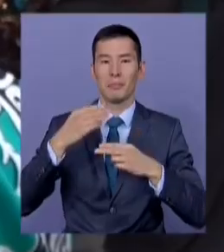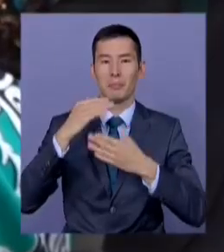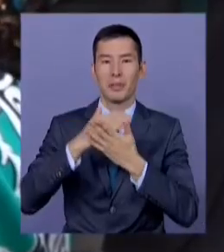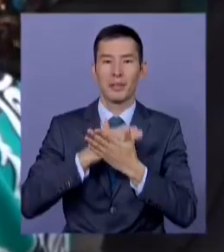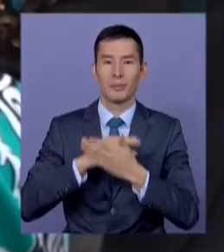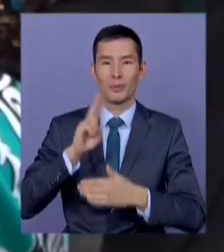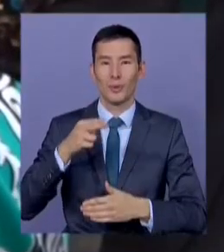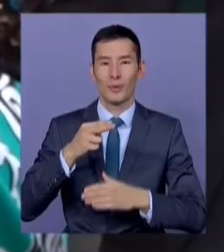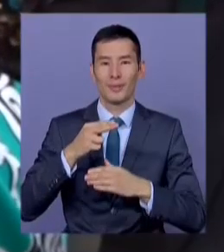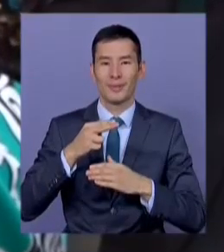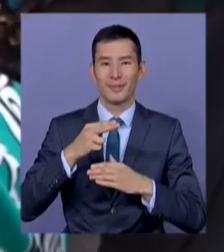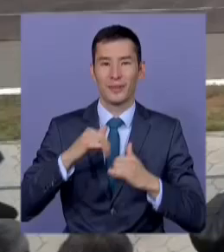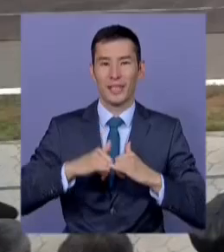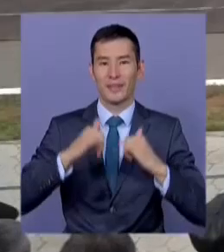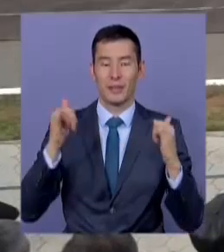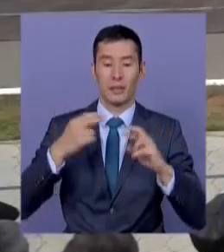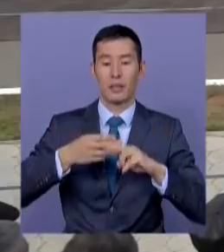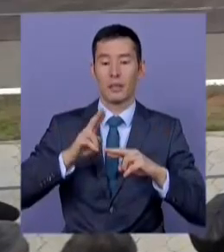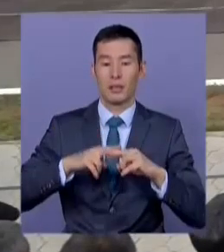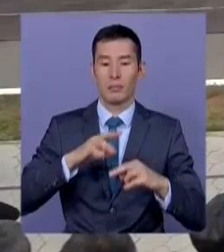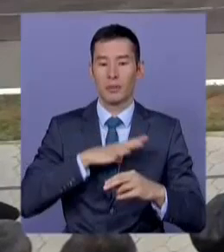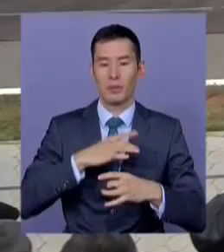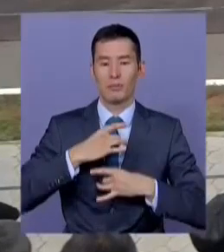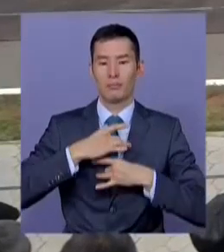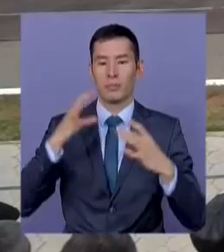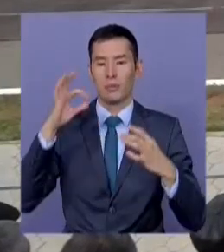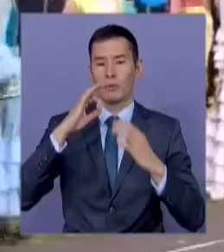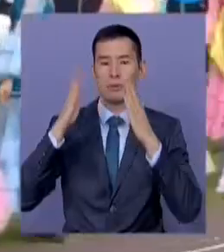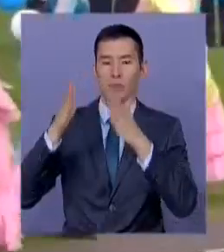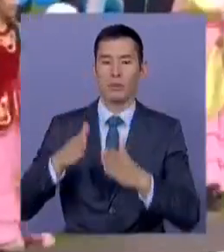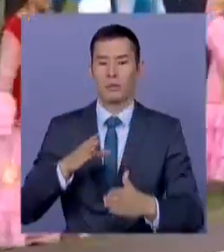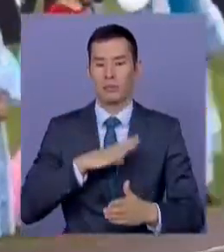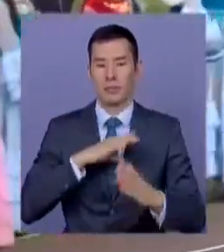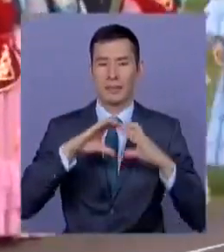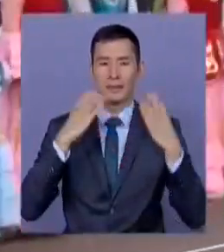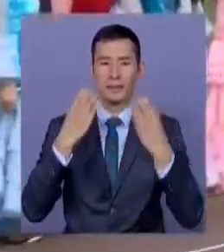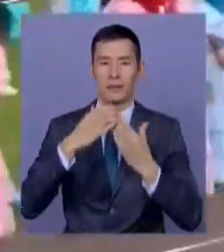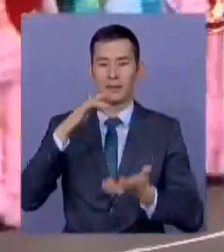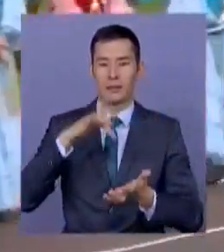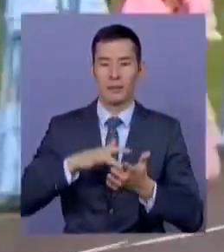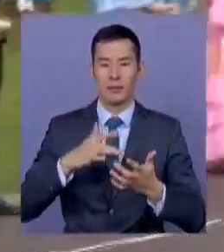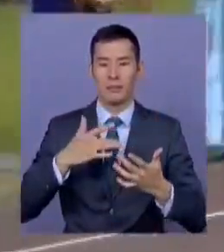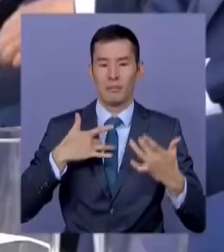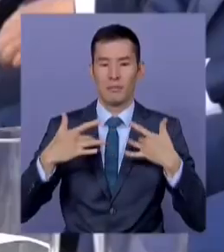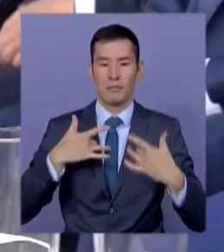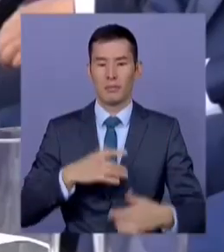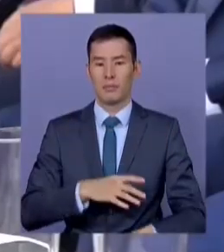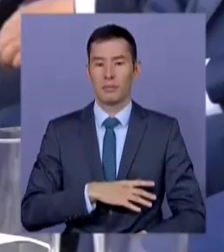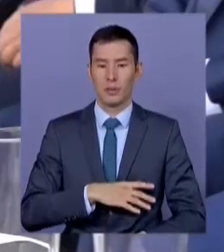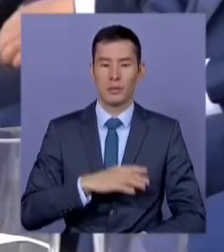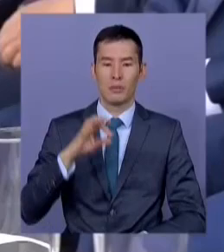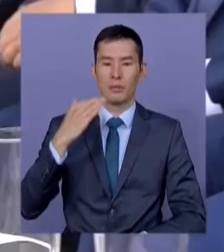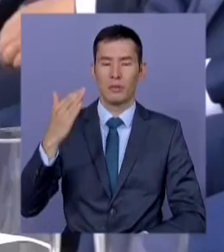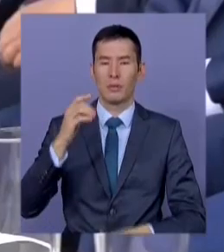жерге туың тік аясында ұйымдастырылған. Бұдан әрі той Жансүгіров кентіндегі орталық стадионда театрландырған шарамен жалғасты. Онда құлагер